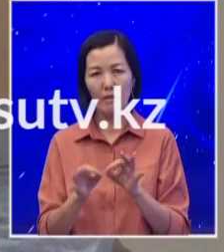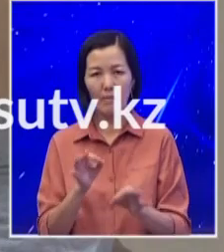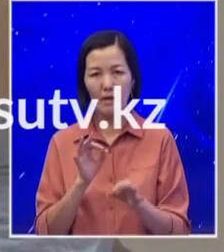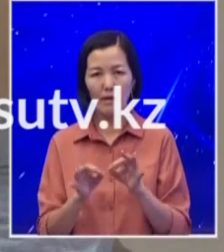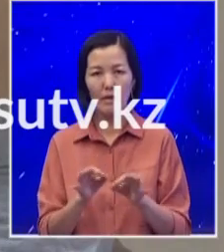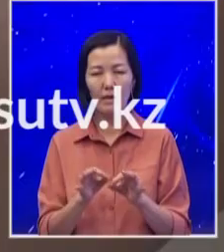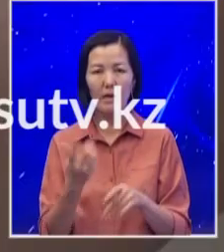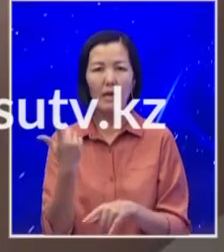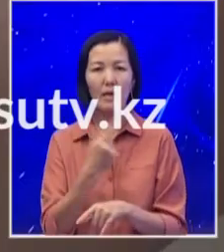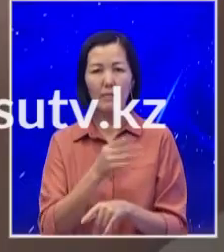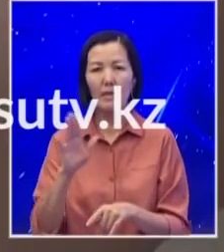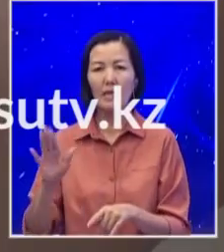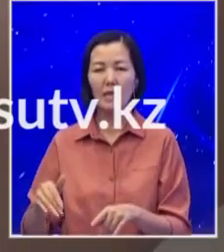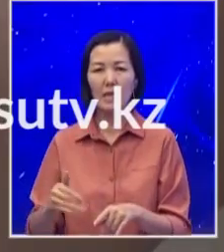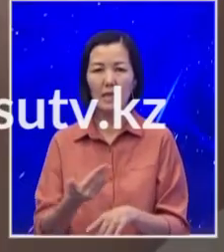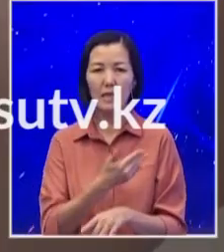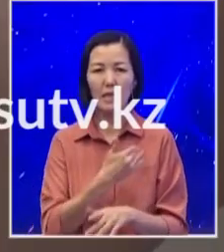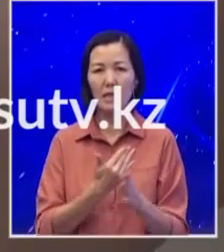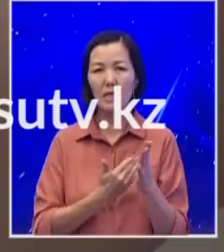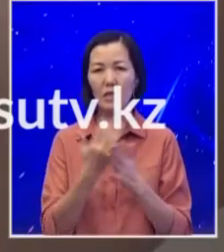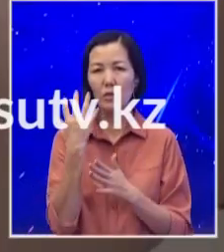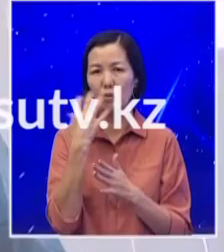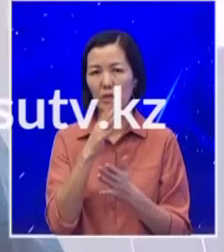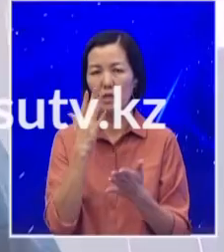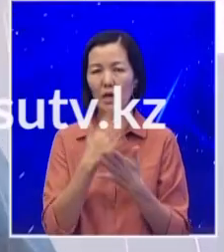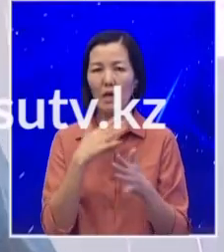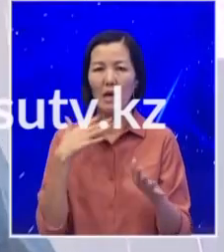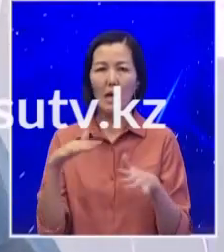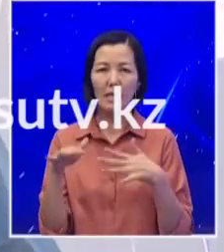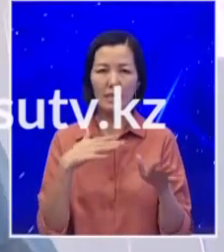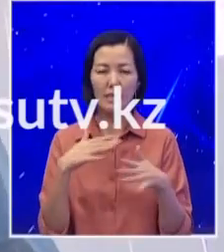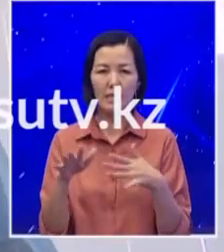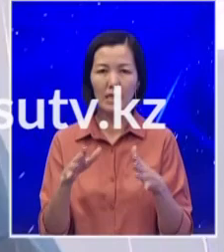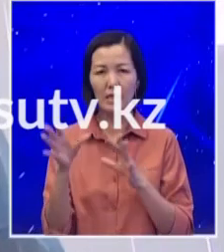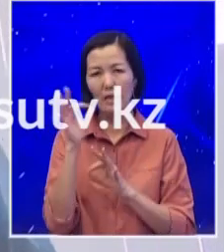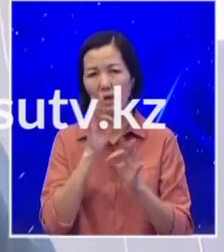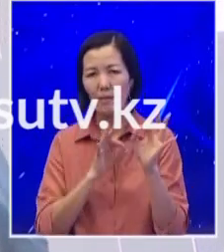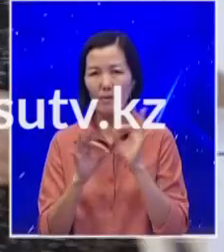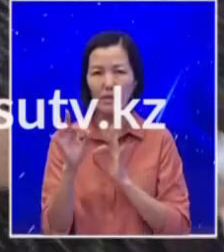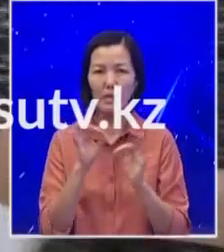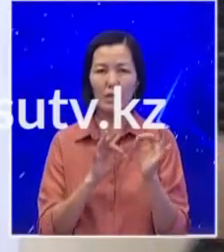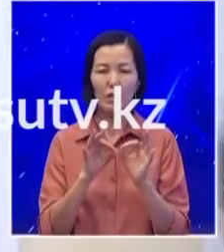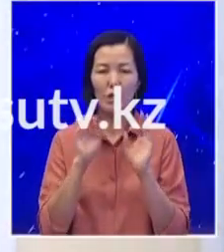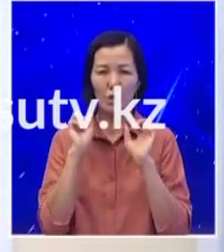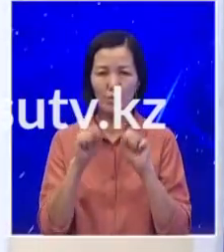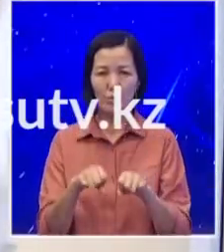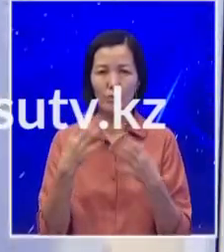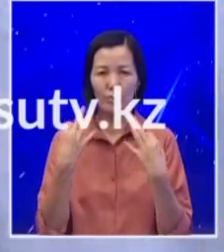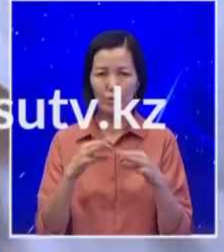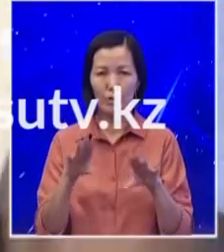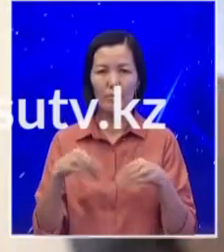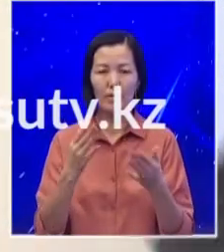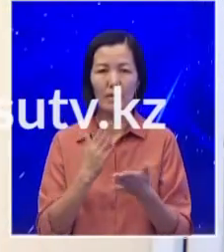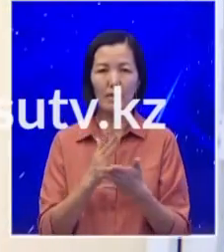айтады. Олар екпеден кейін дене қызуы көтеріліп, әлсіздік байқалған жағдайда парацетамол, ибуфен сынды дәрілерді ішуге кеңес беріп